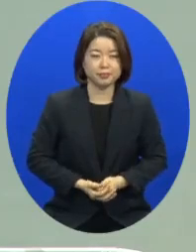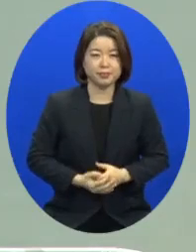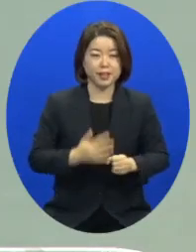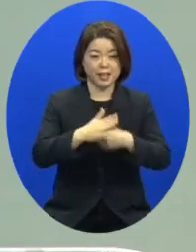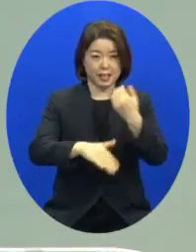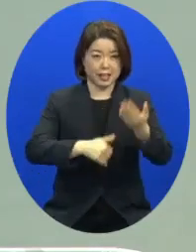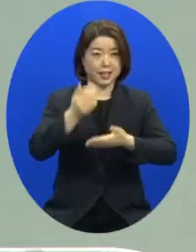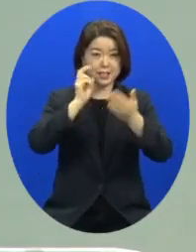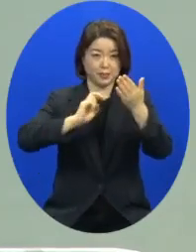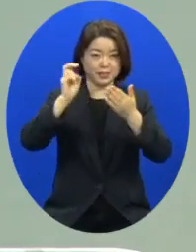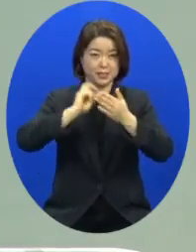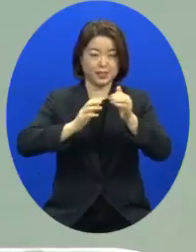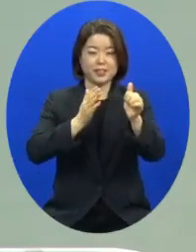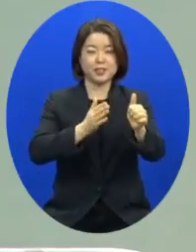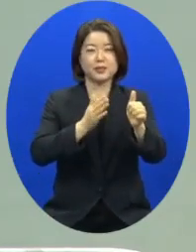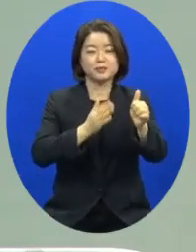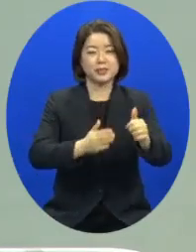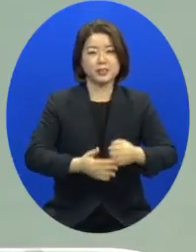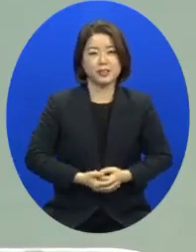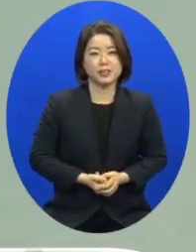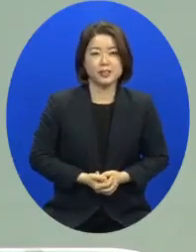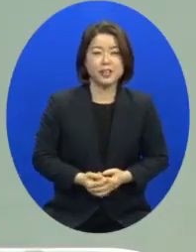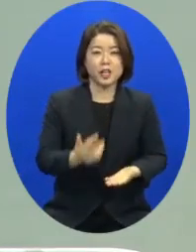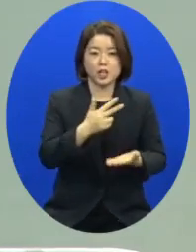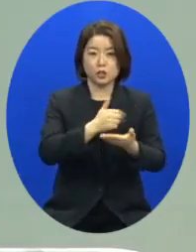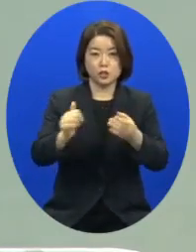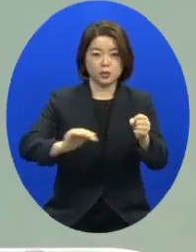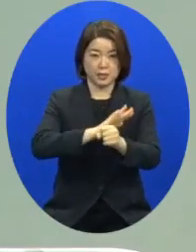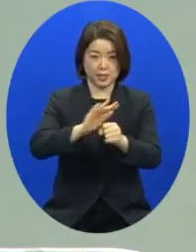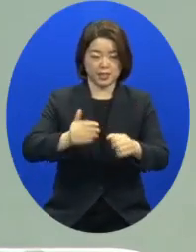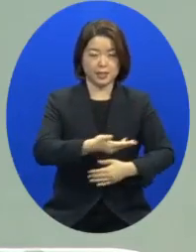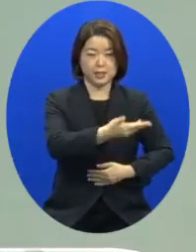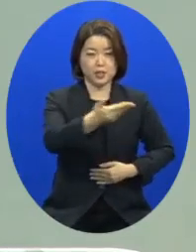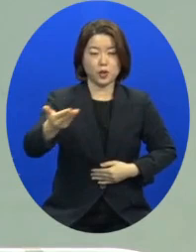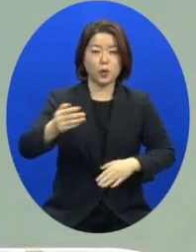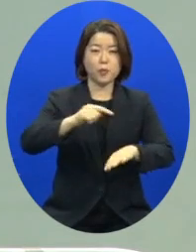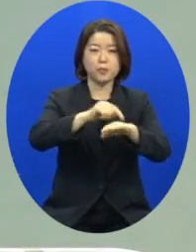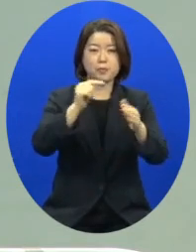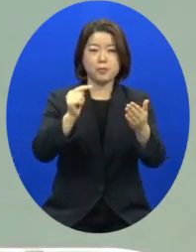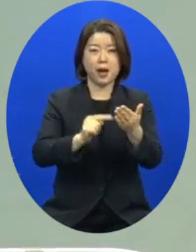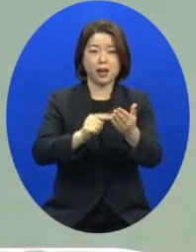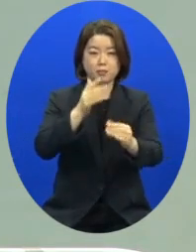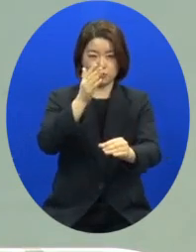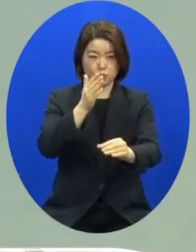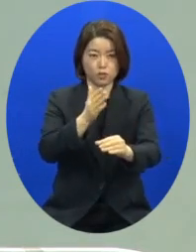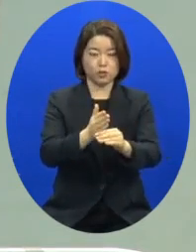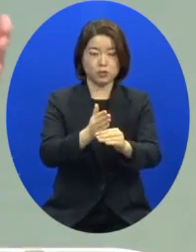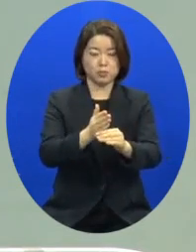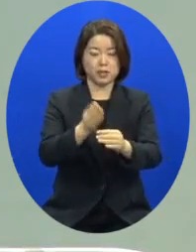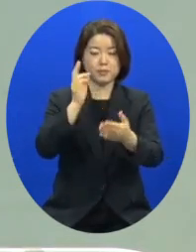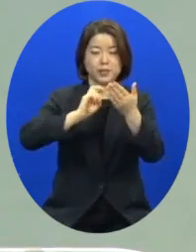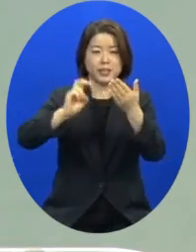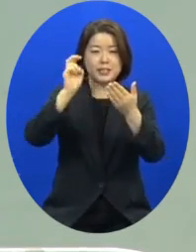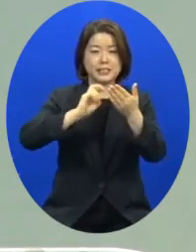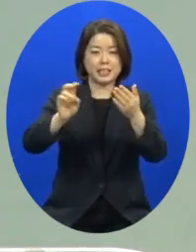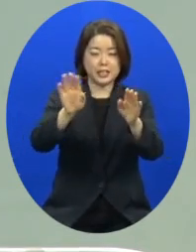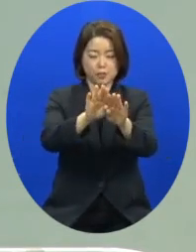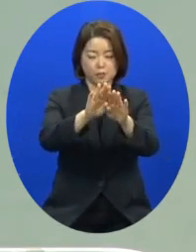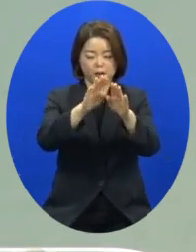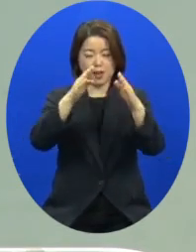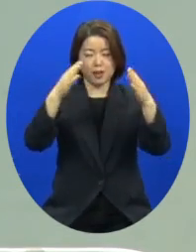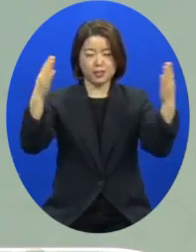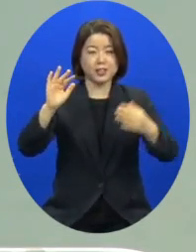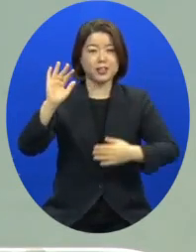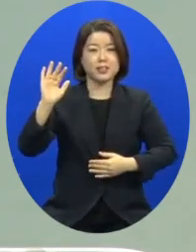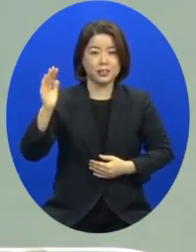하나님을 찬양하십시다. 주님을 사랑하시는 여러분의 마음의 중심에 찬양의 문이 활짝 열려지기를,